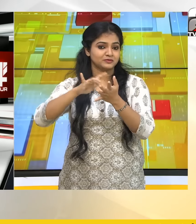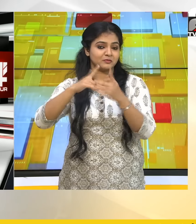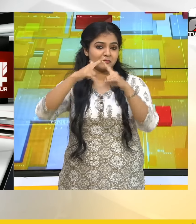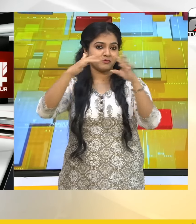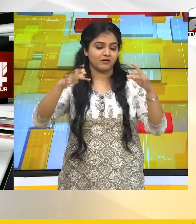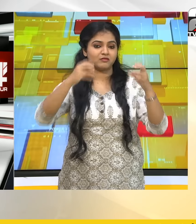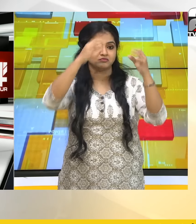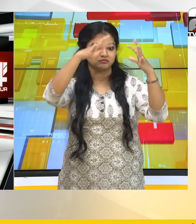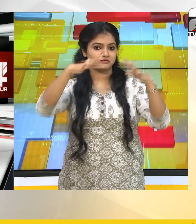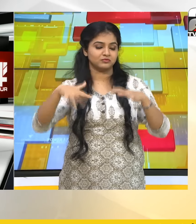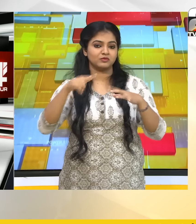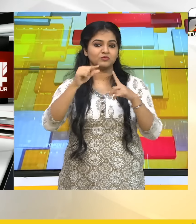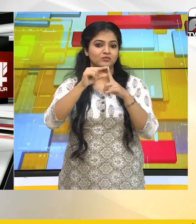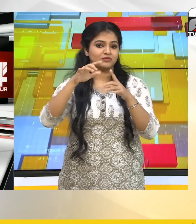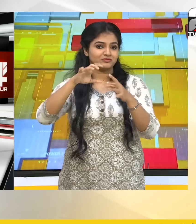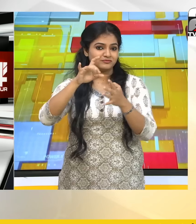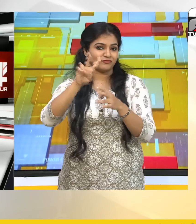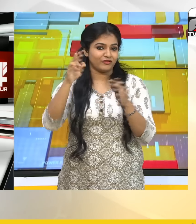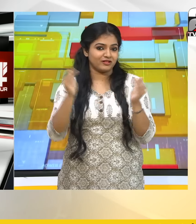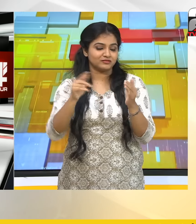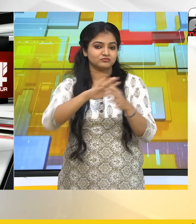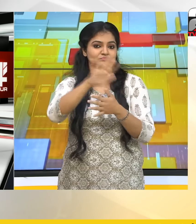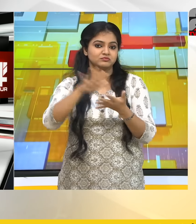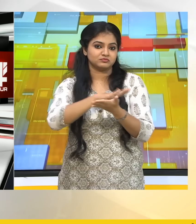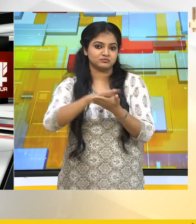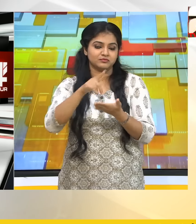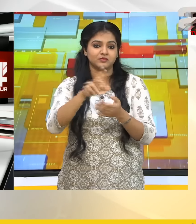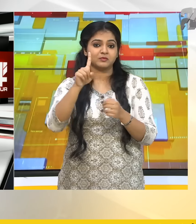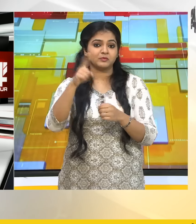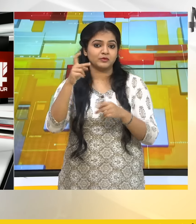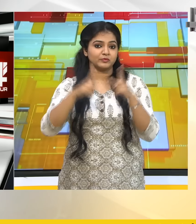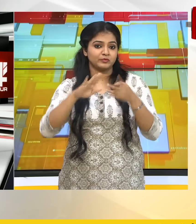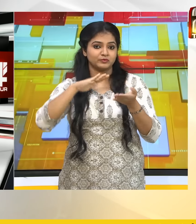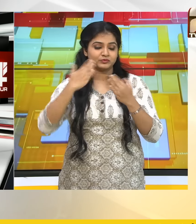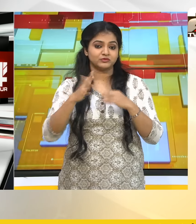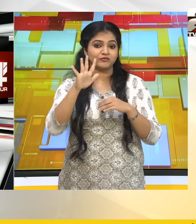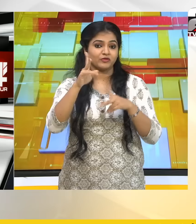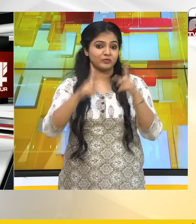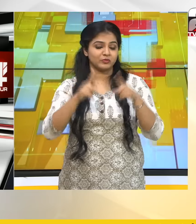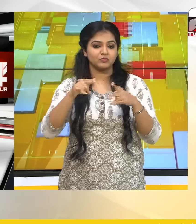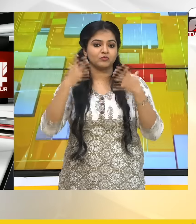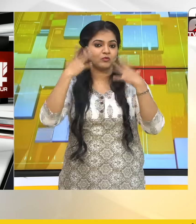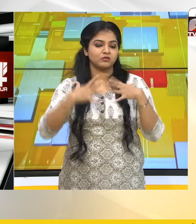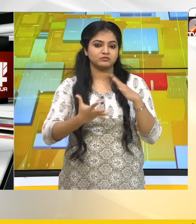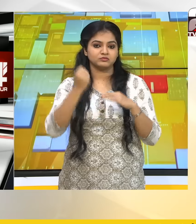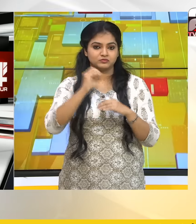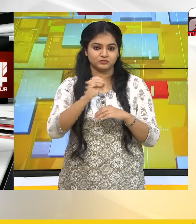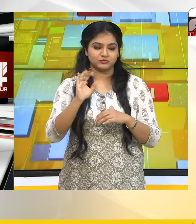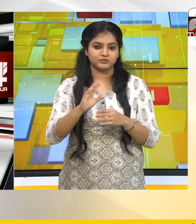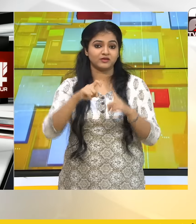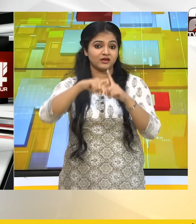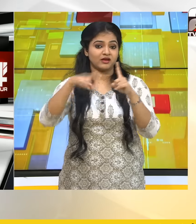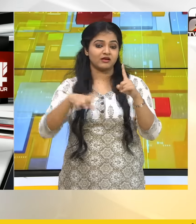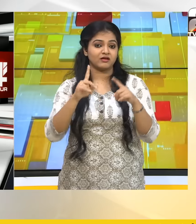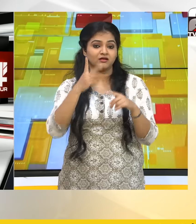മലയൊന്നാകെ കുത്തിയൊലിച്ച് പുത്തുമല ഗ്രാമത്തെ ഇല്ലാതാക്കിയത്. 17 പേരുടെ ജീവൻ നഷ്ടമായപ്പോൾ ഇതിൽ 5 പേരുടെ മൃതദേഹം കണ്ടെത്താനായില്ല.